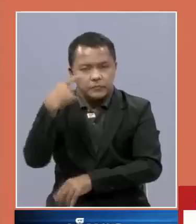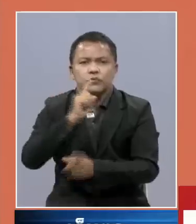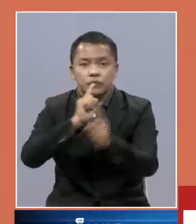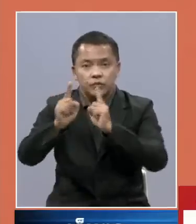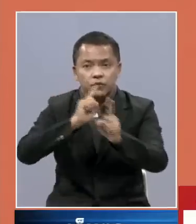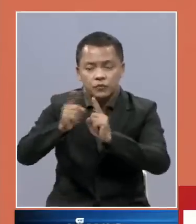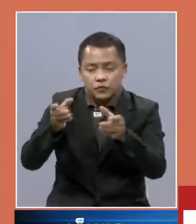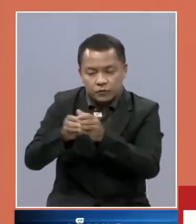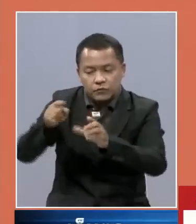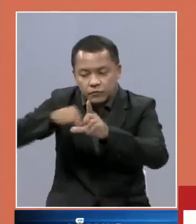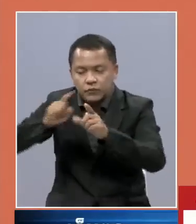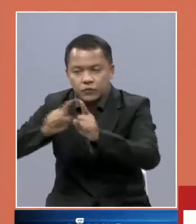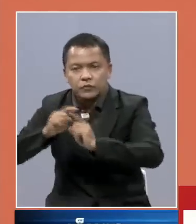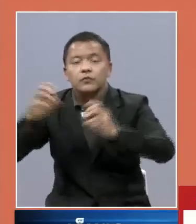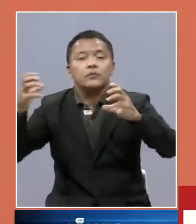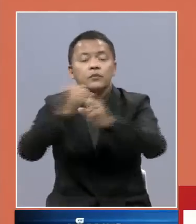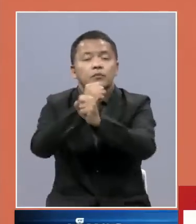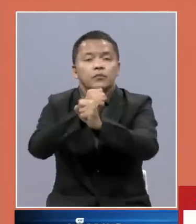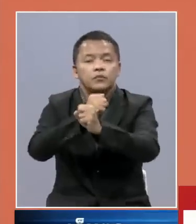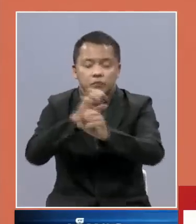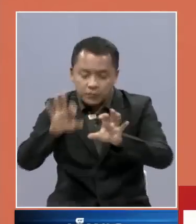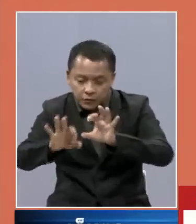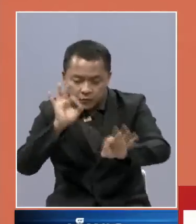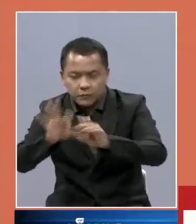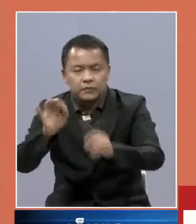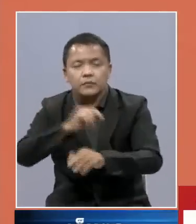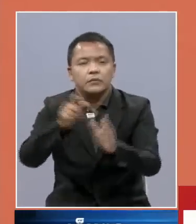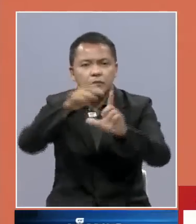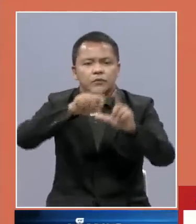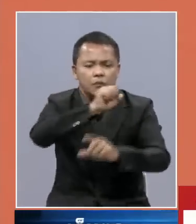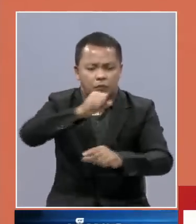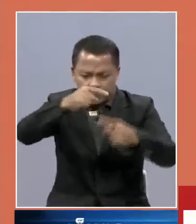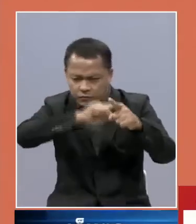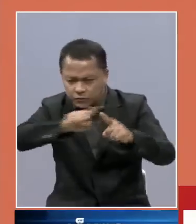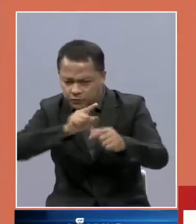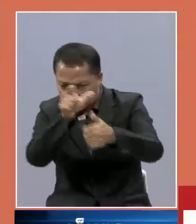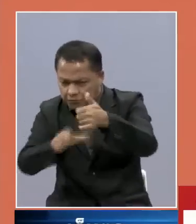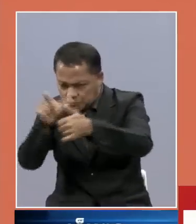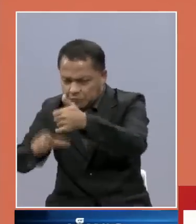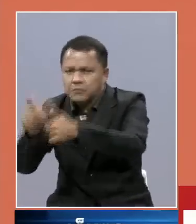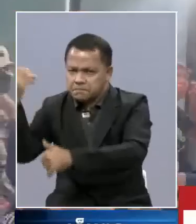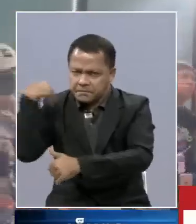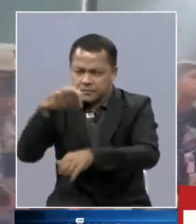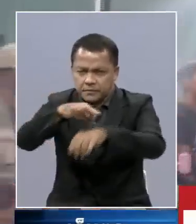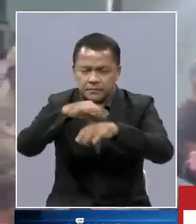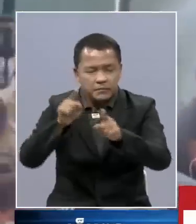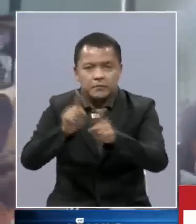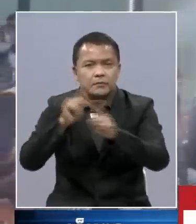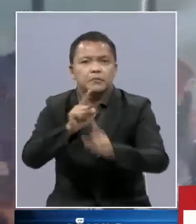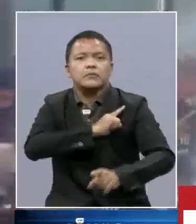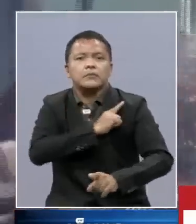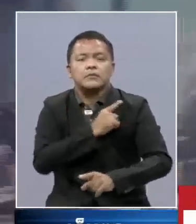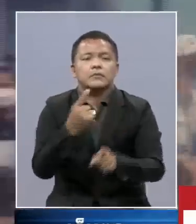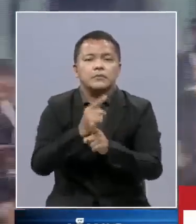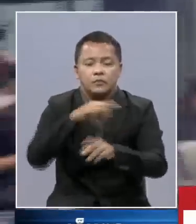ดคุยกันในพรรคแต่ว่ายังไม่ได้ข้อสรุปและคิดว่าในพรรคก้าวไกลเองก็มีส.ส.หลายคนที่เหมาะกับตำแหน่งนี้นะคะไม่ใช่จะมาทำหน้าที่เพียง